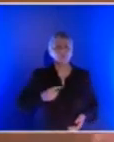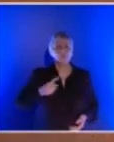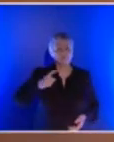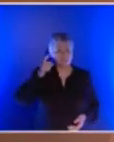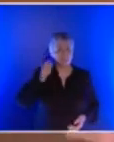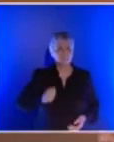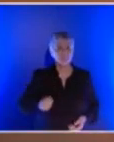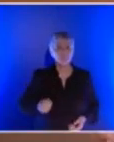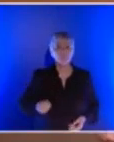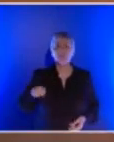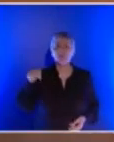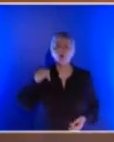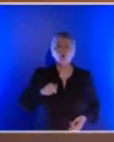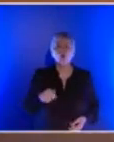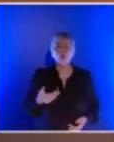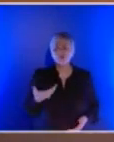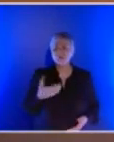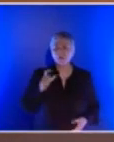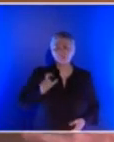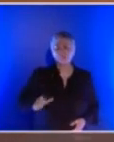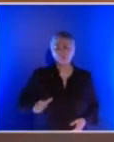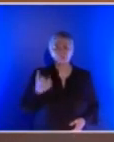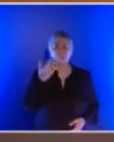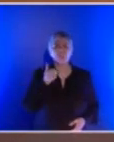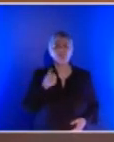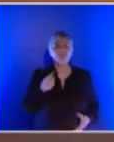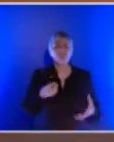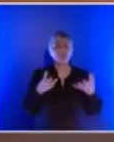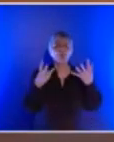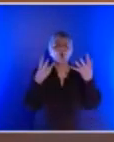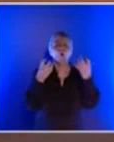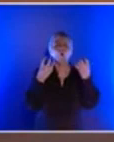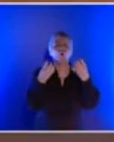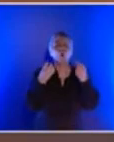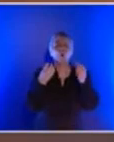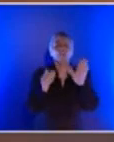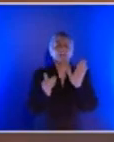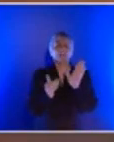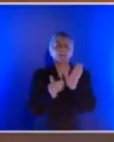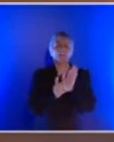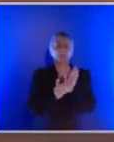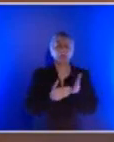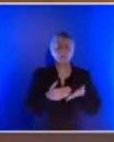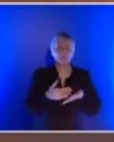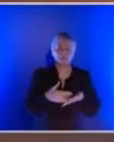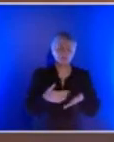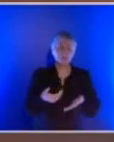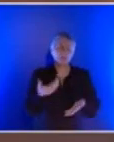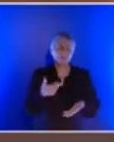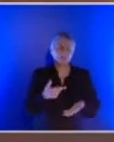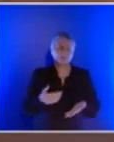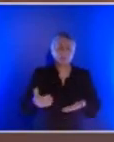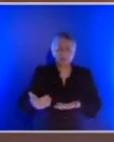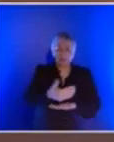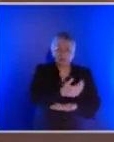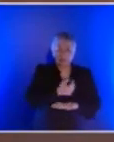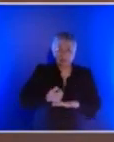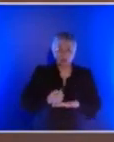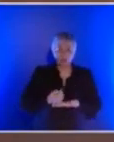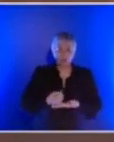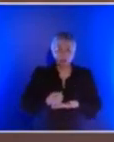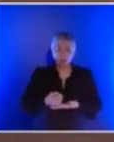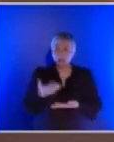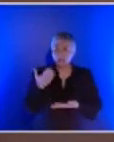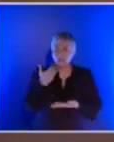είναι 0,03, σαν να είναι ανύπαρκτη τάξη των πλουσίων. Και οι επιχειρήσεις, επαναλαμβάνω, χρειαζόμαστε